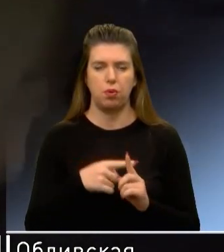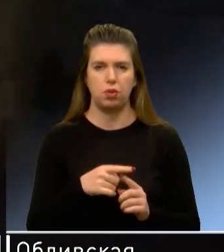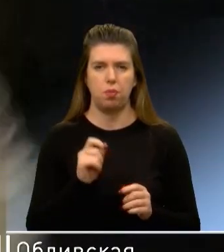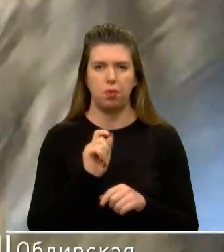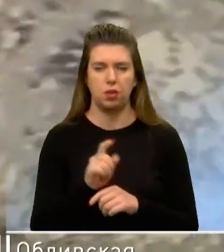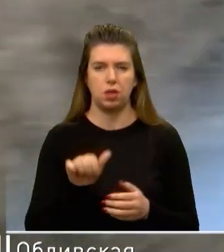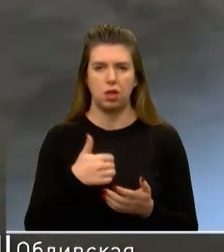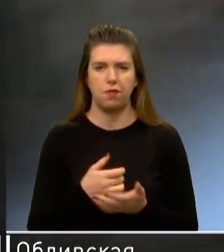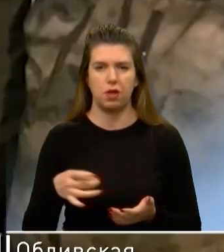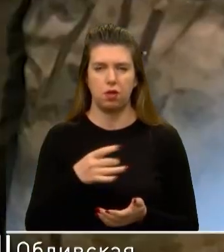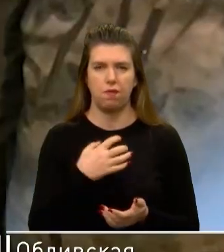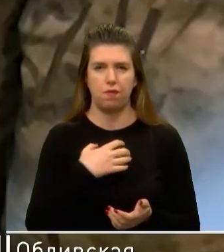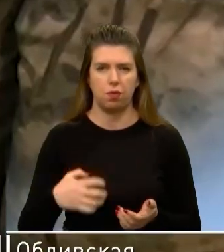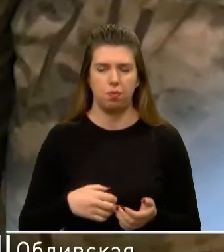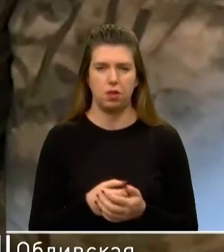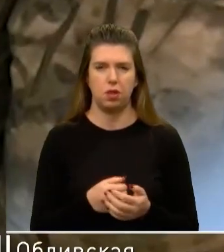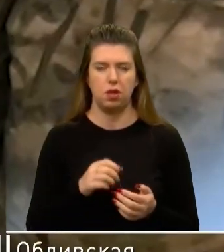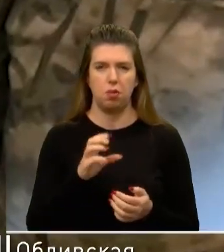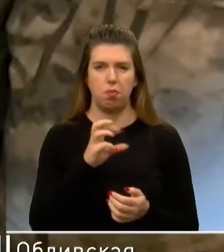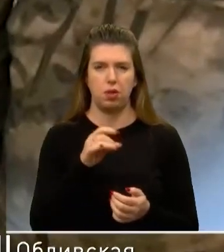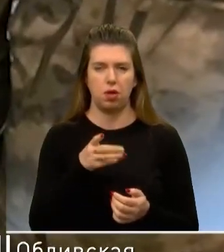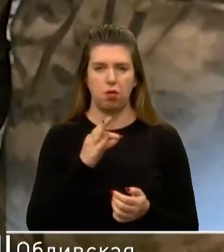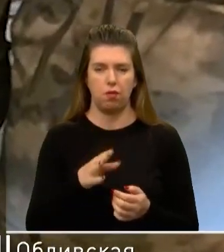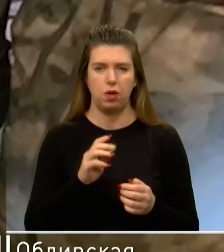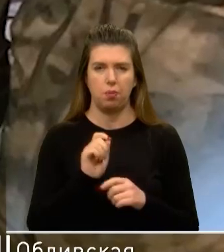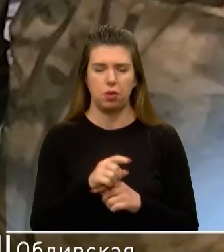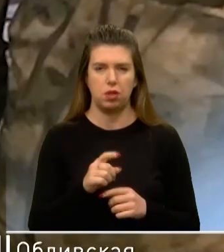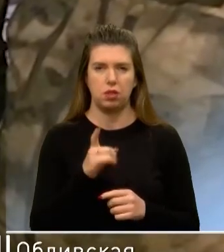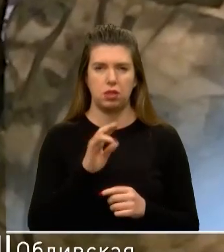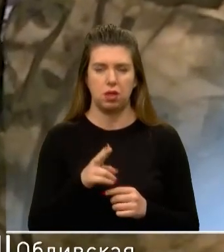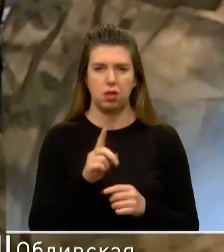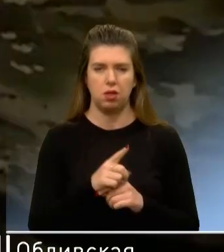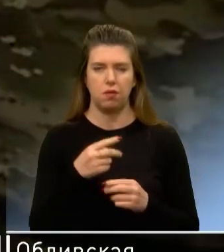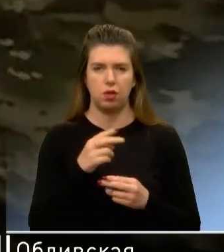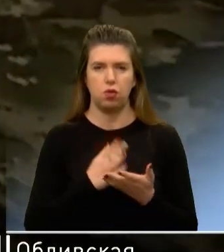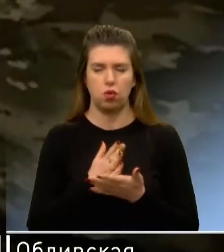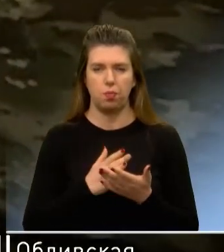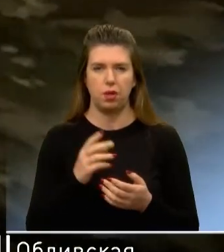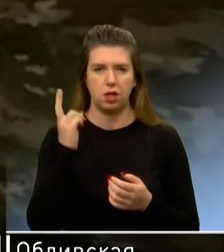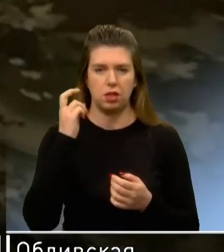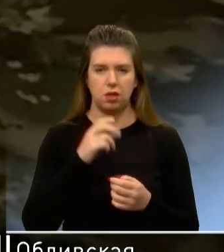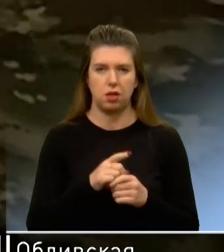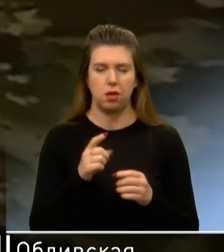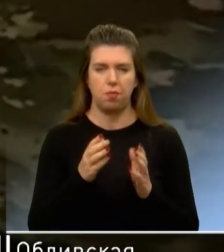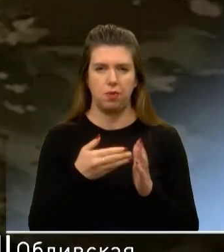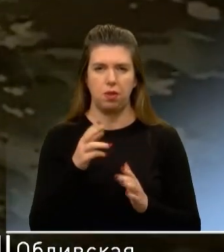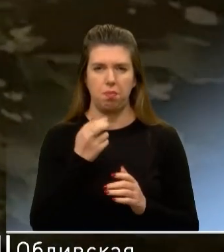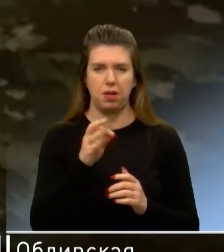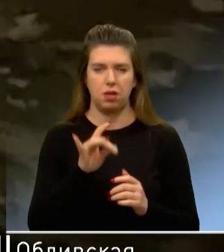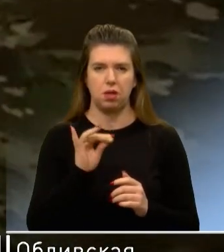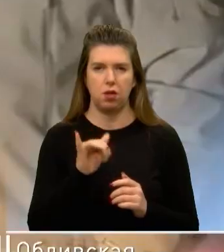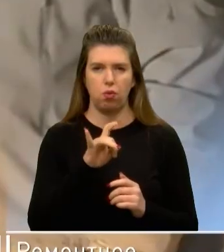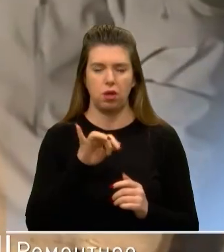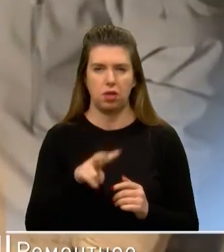поручению главы региона Василия Голубева Сергей боряков вручил знаки за ратную службу казакам с позыв байдер и